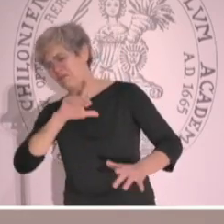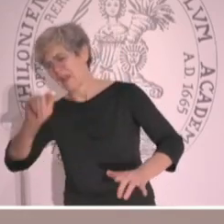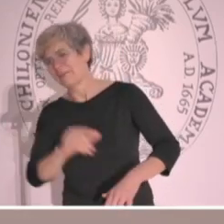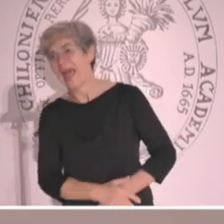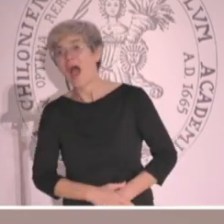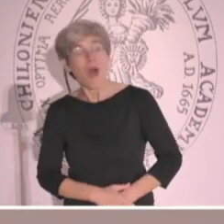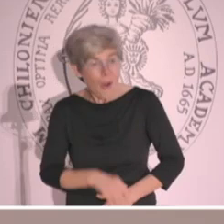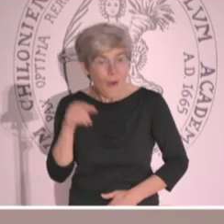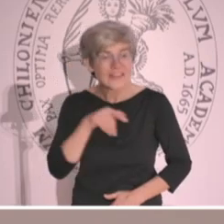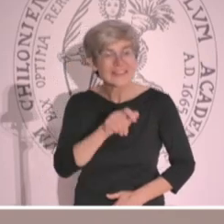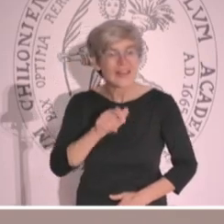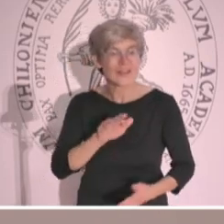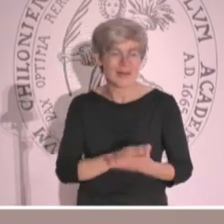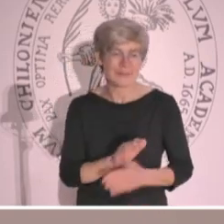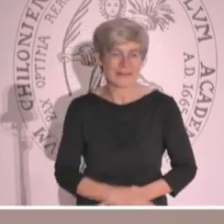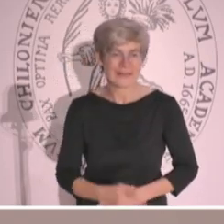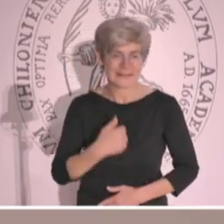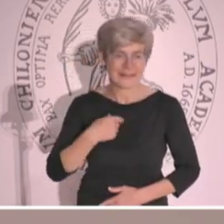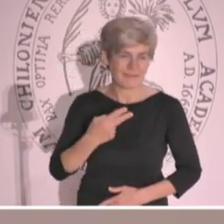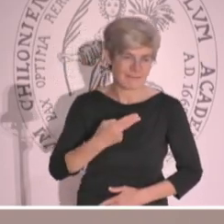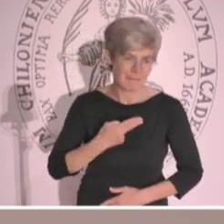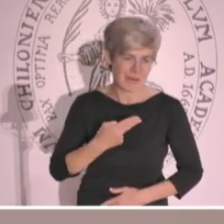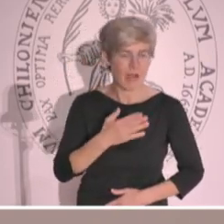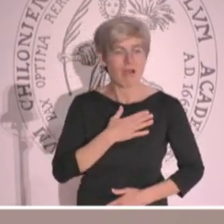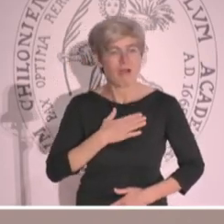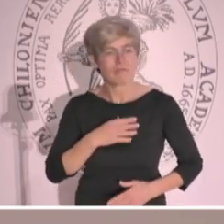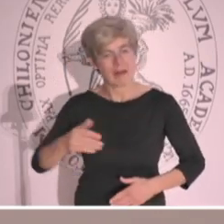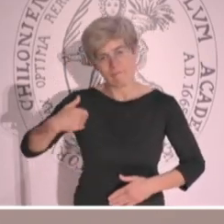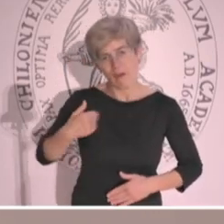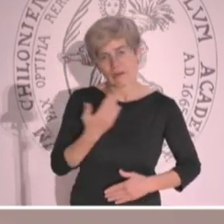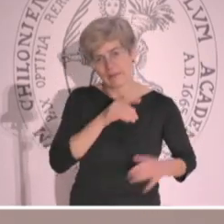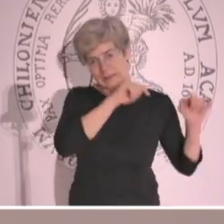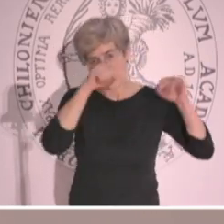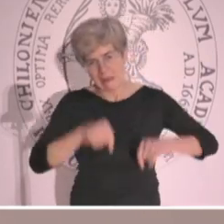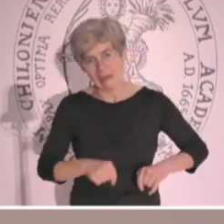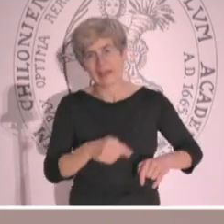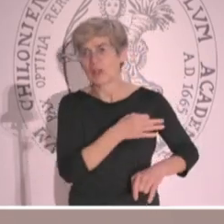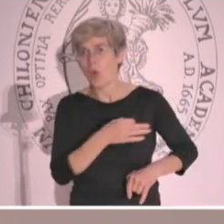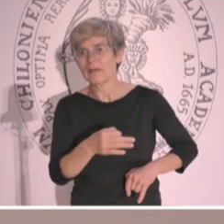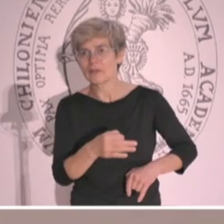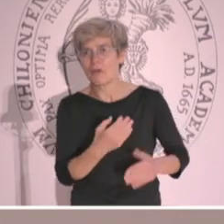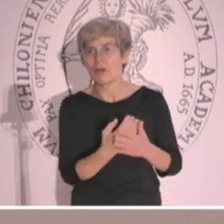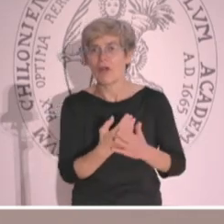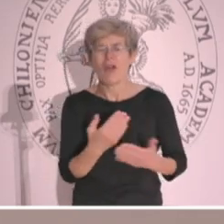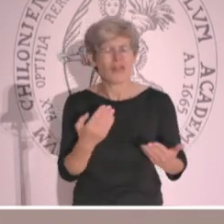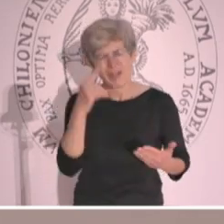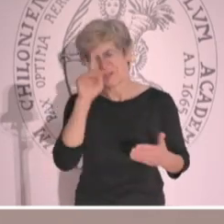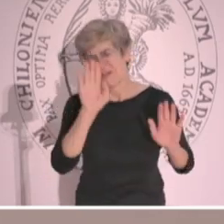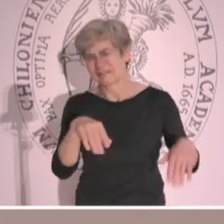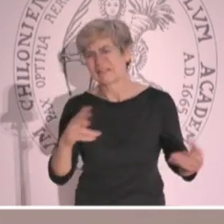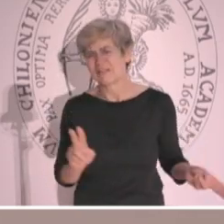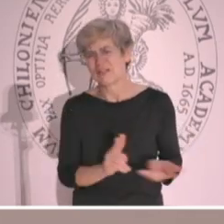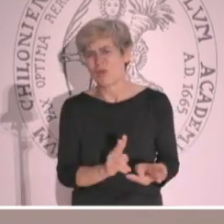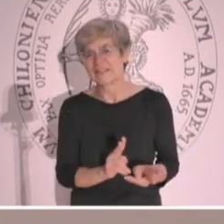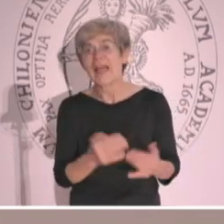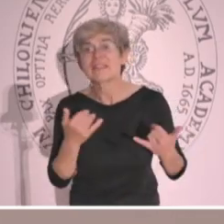fest entschlossen, das wird eine kurze Episode. Und wir sind hier geblieben jetzt über 20 Jahre, nicht weil wir es mussten, sondern weil wir es wollten und immer noch